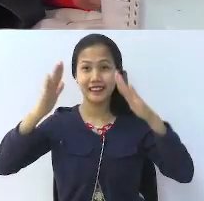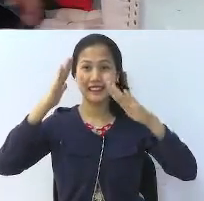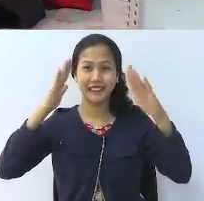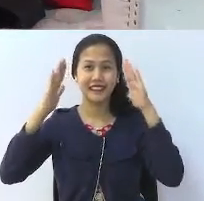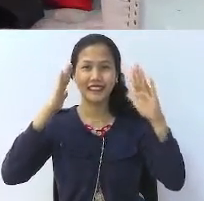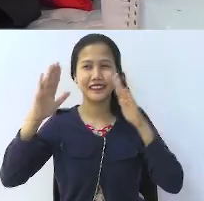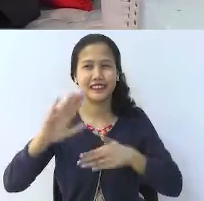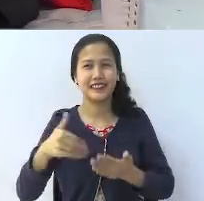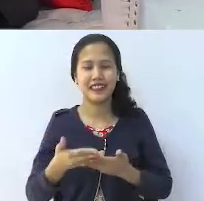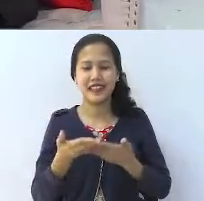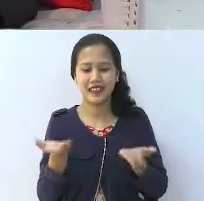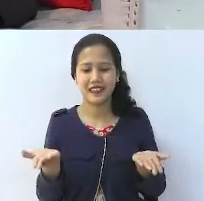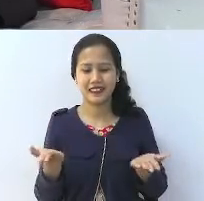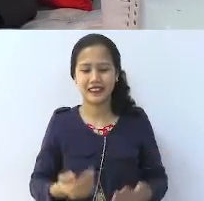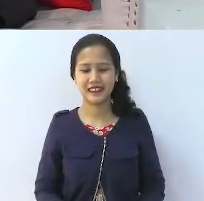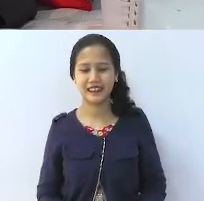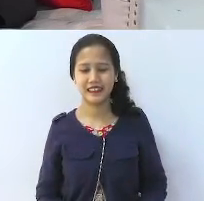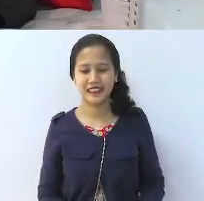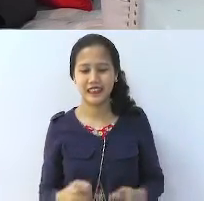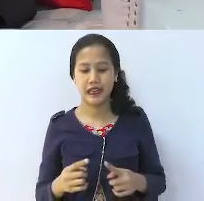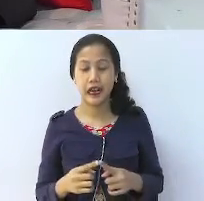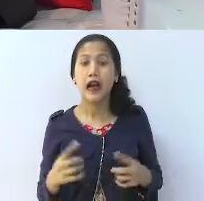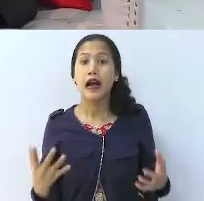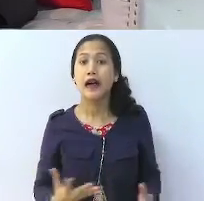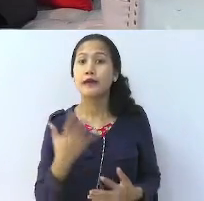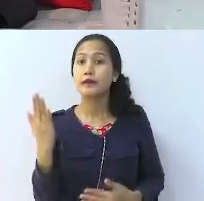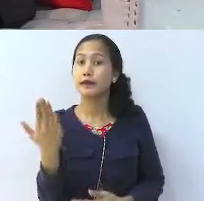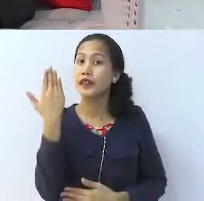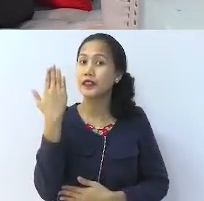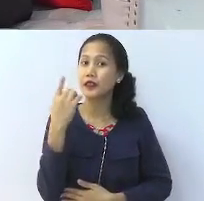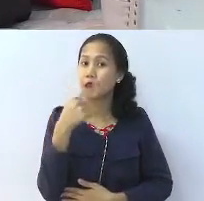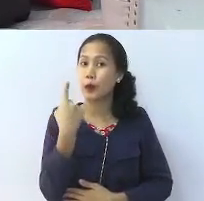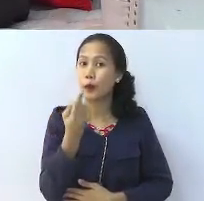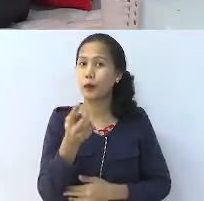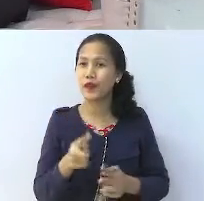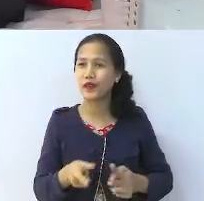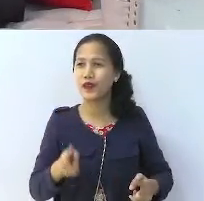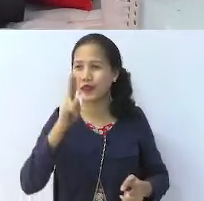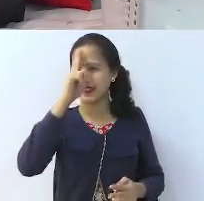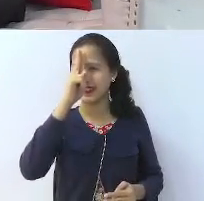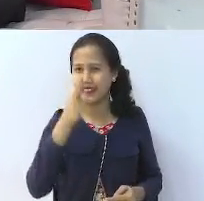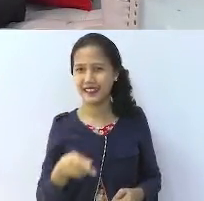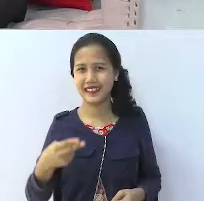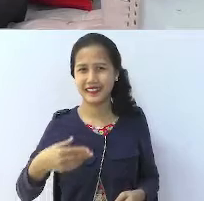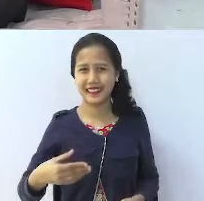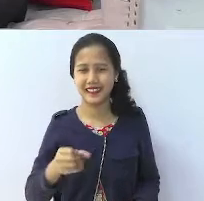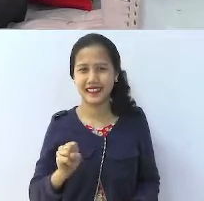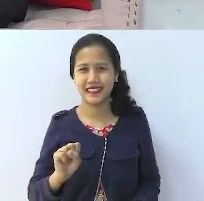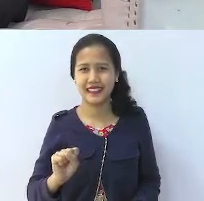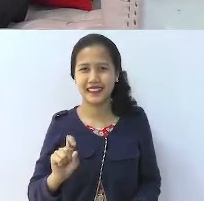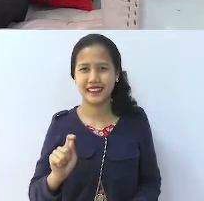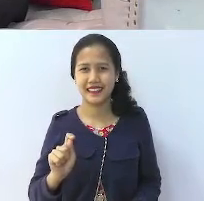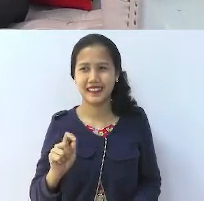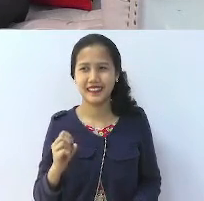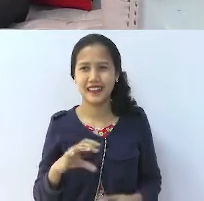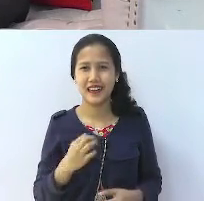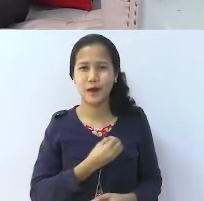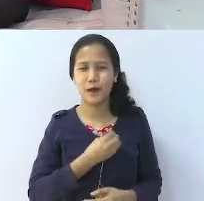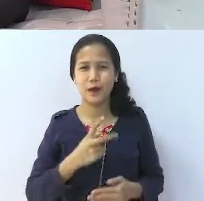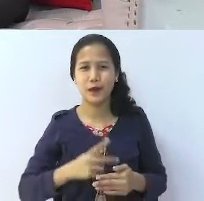bago po muna yan, ay i-welcome ko muna ang aking pinamagandang host for this day, walang iba kundi si Doc Julie Castro.